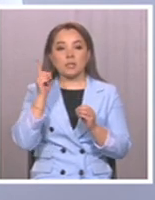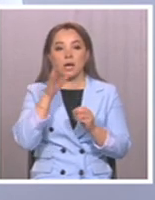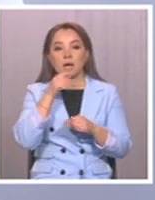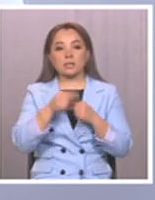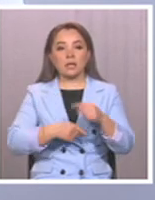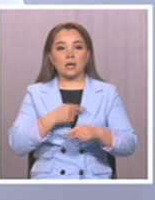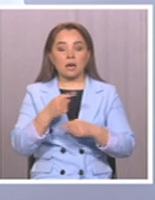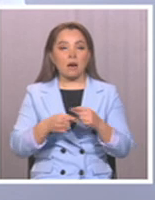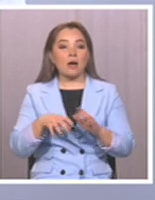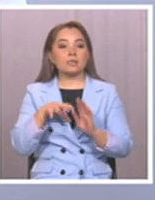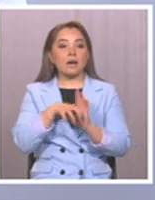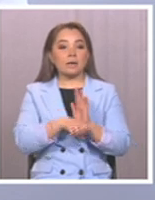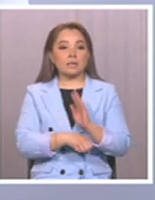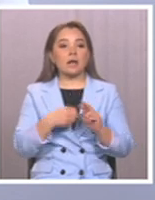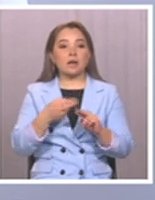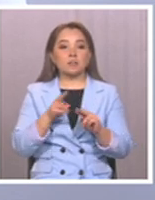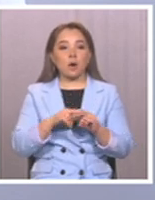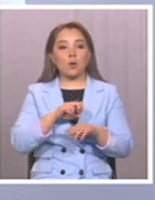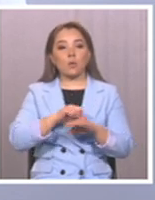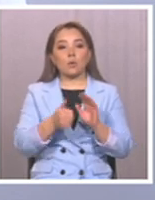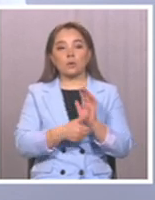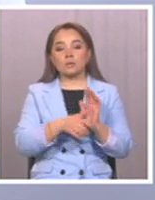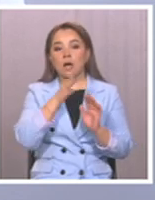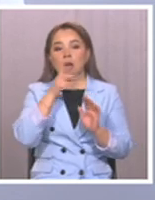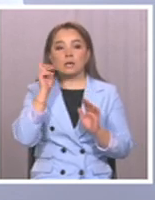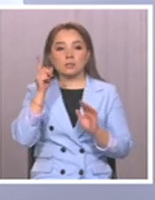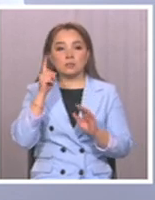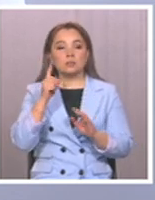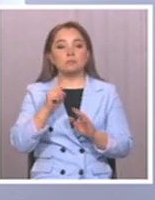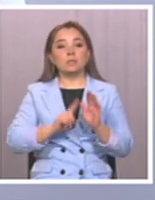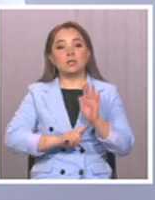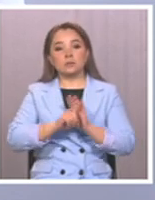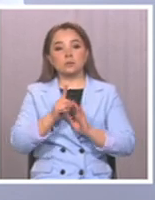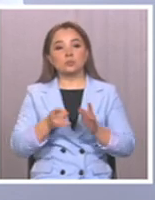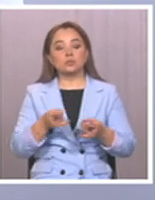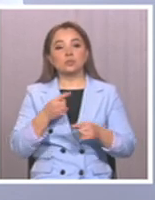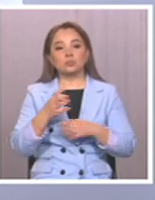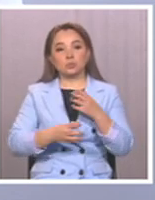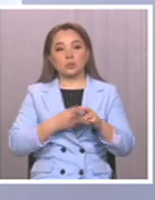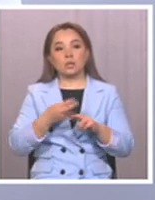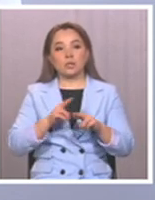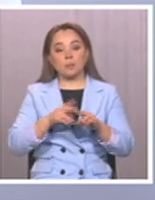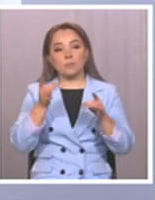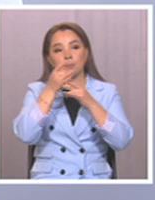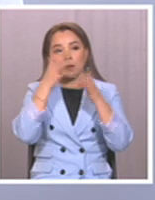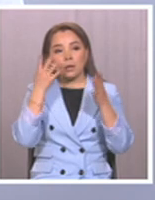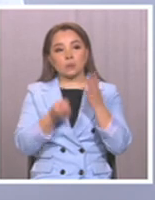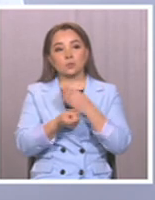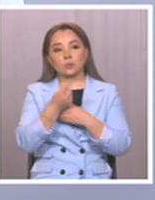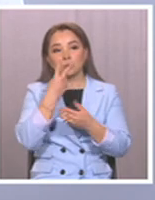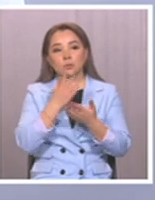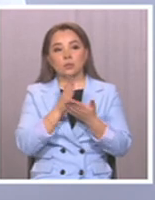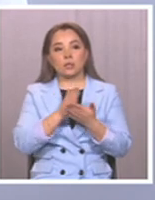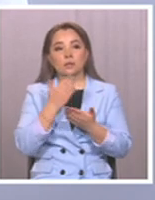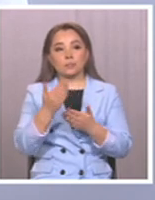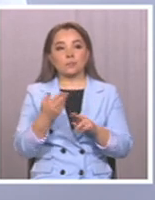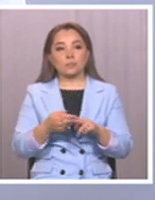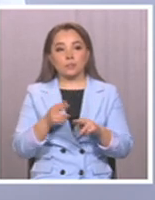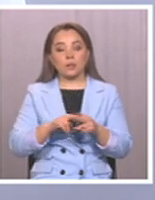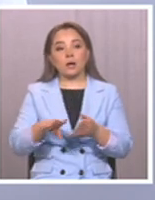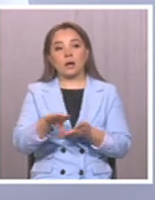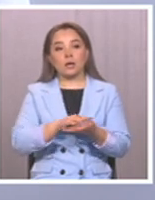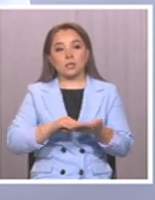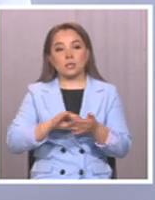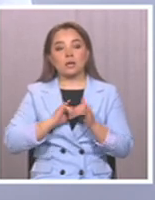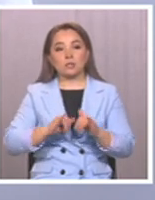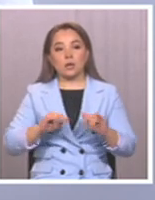аяғы, 16-шы ғасырдың басында дүниеге келген мәдениет туындылары. Қайта өрлеу